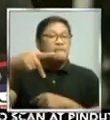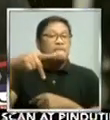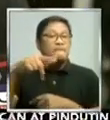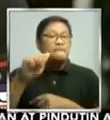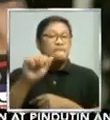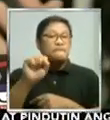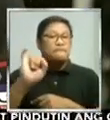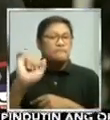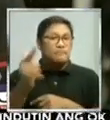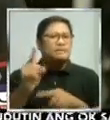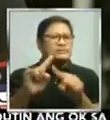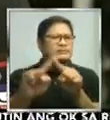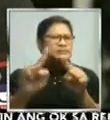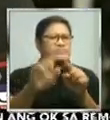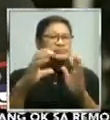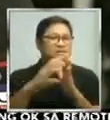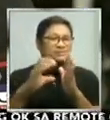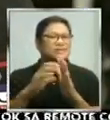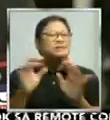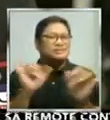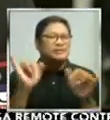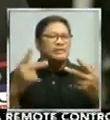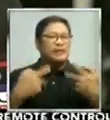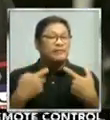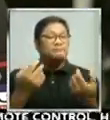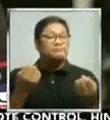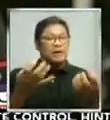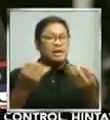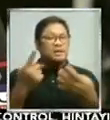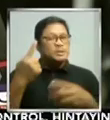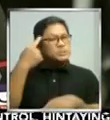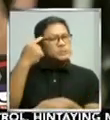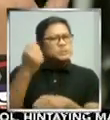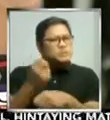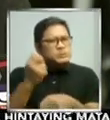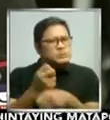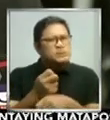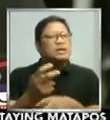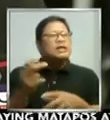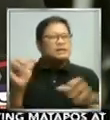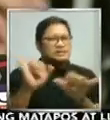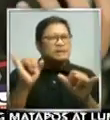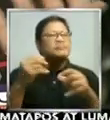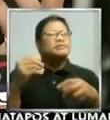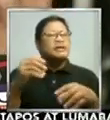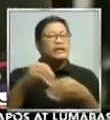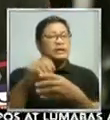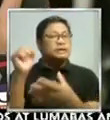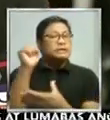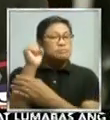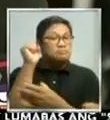o sa ibang city, no? Marami rin siga sa San Andres. Marami rin mga siga sa Sampaloc.